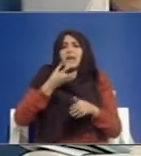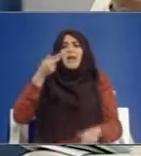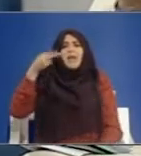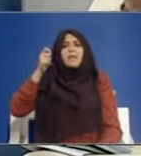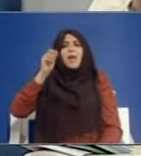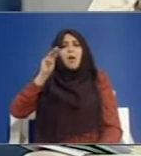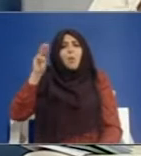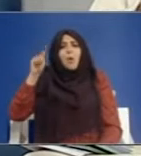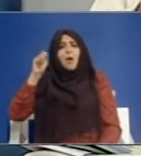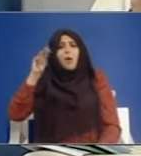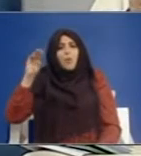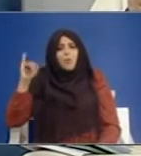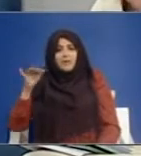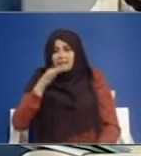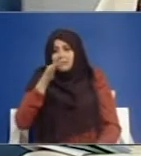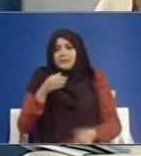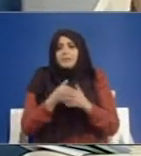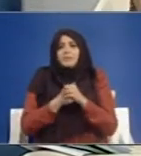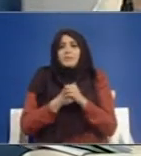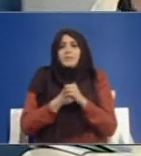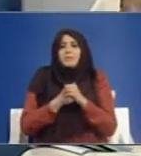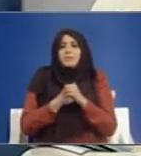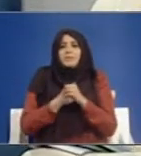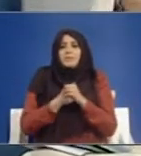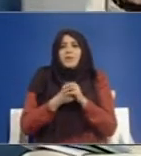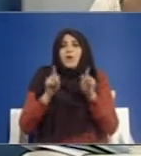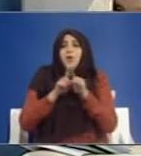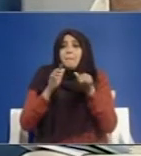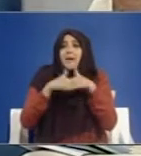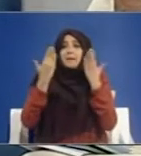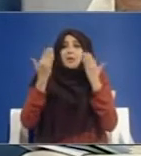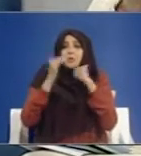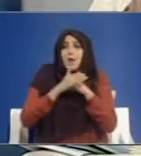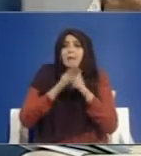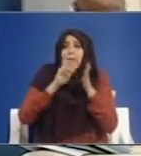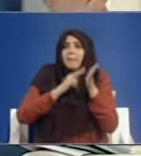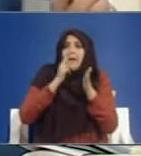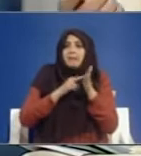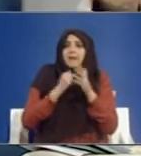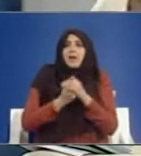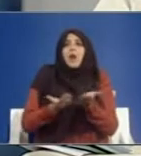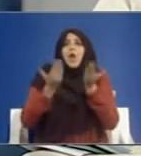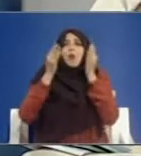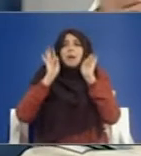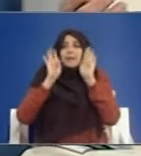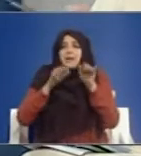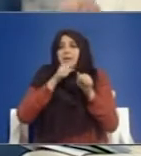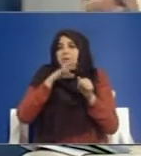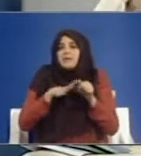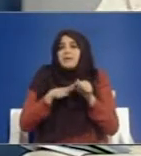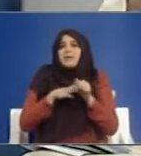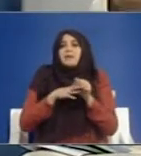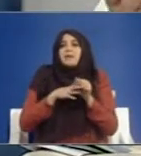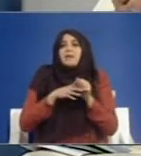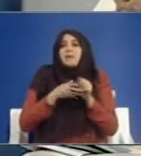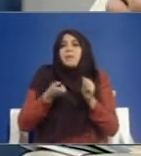صيغة وكان يذكرها في شكل أوراد صباحية مسائية، اللهم صل على سيدنا محمد النبي الأمي